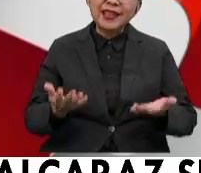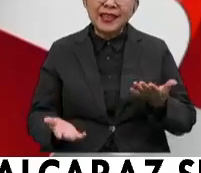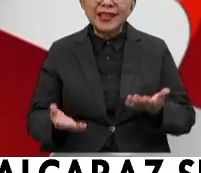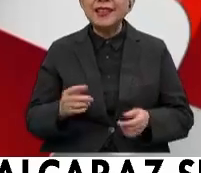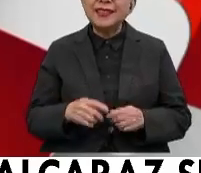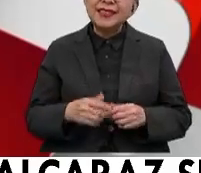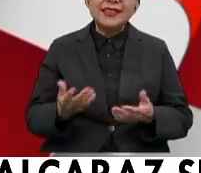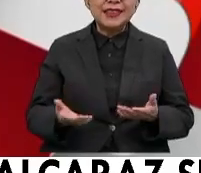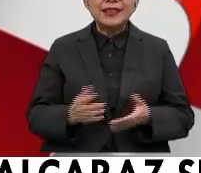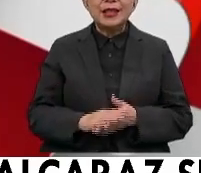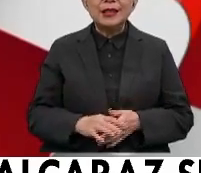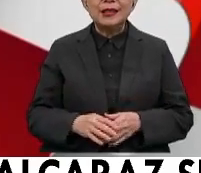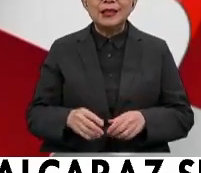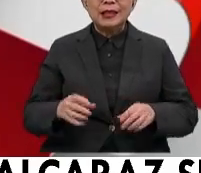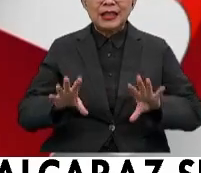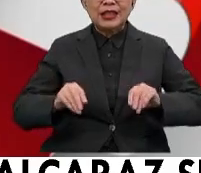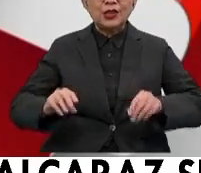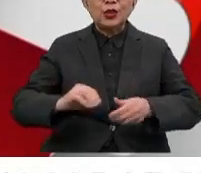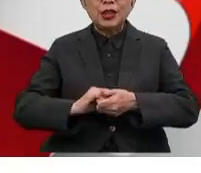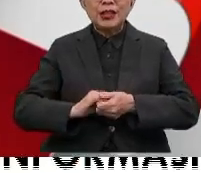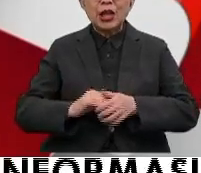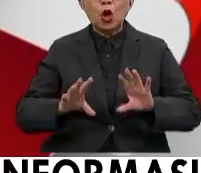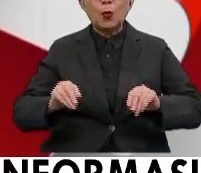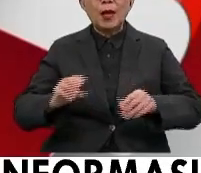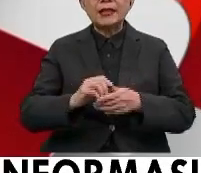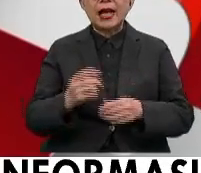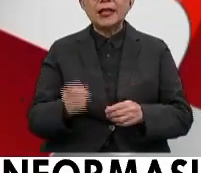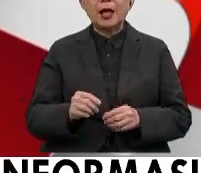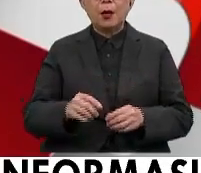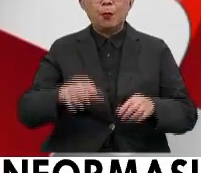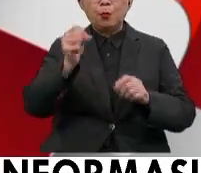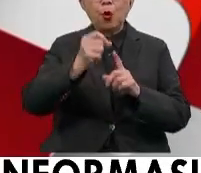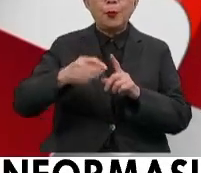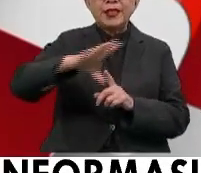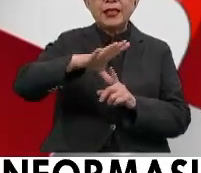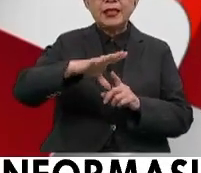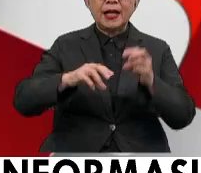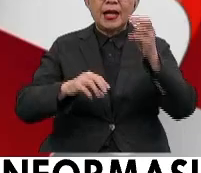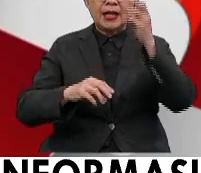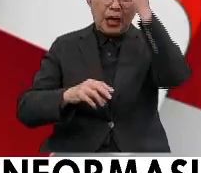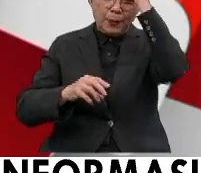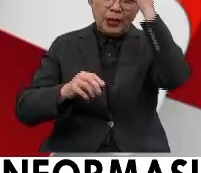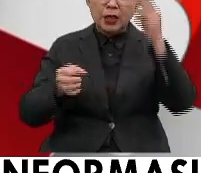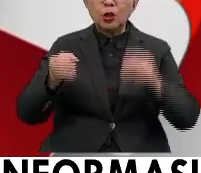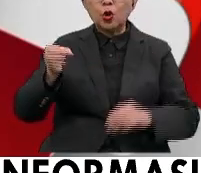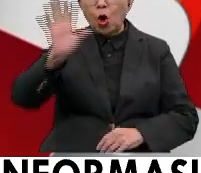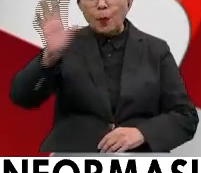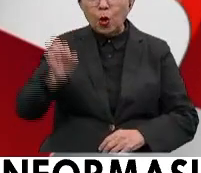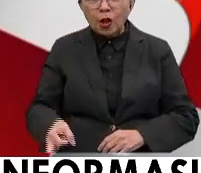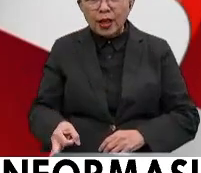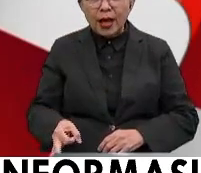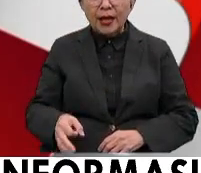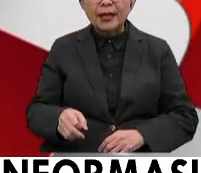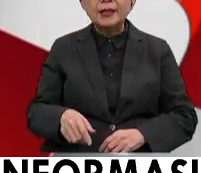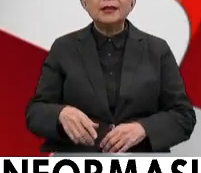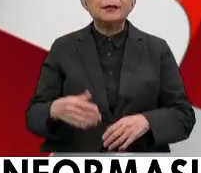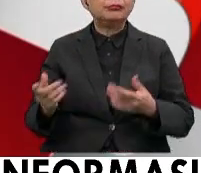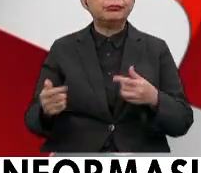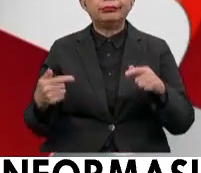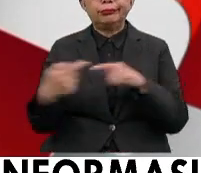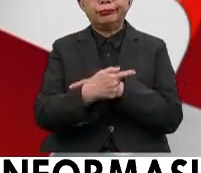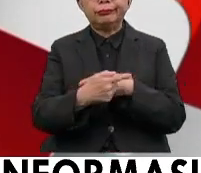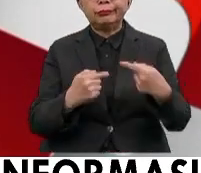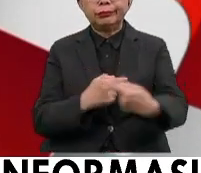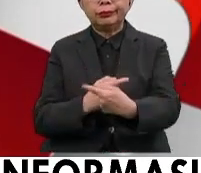sayang. Bersinergitas dan kolaborasi antara provinsi dan Kalimantan, kabupaten kota yang ada di Kaltara ini tidak